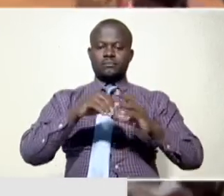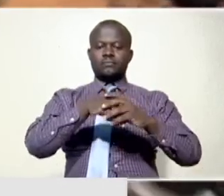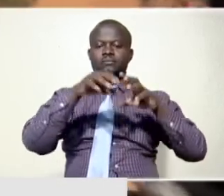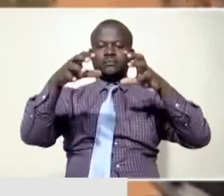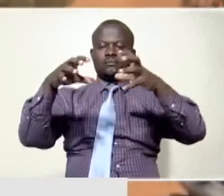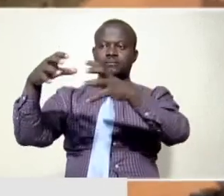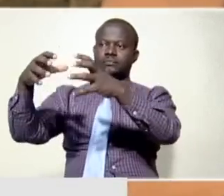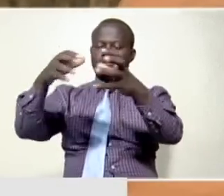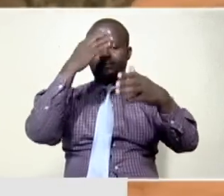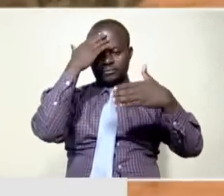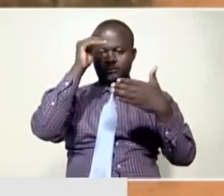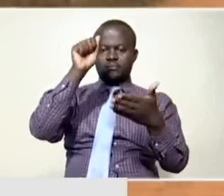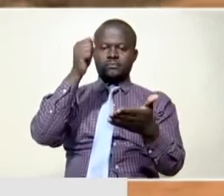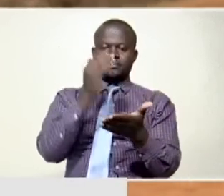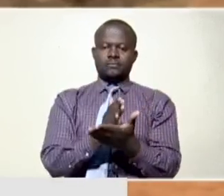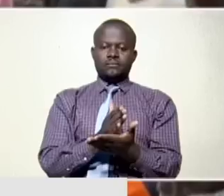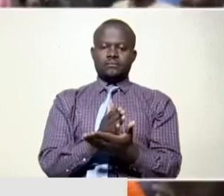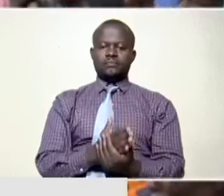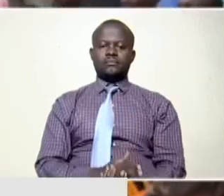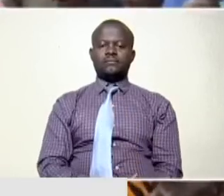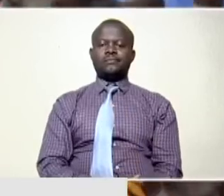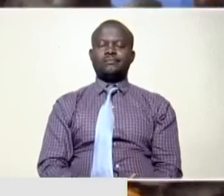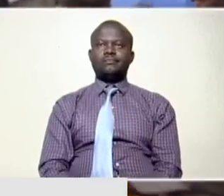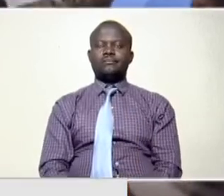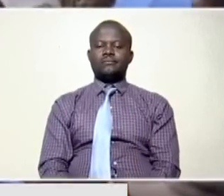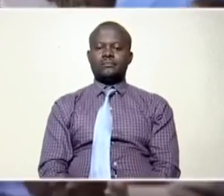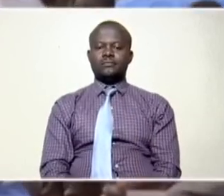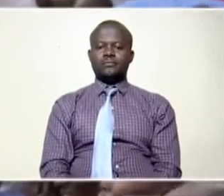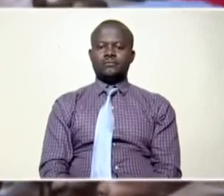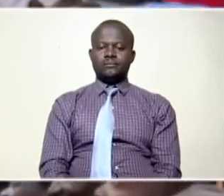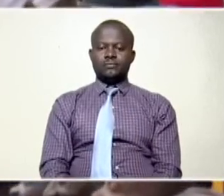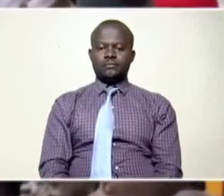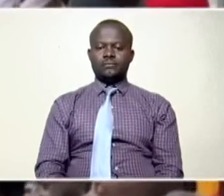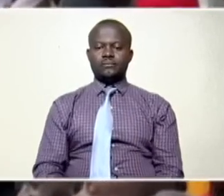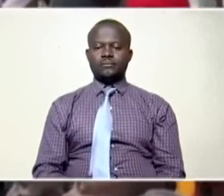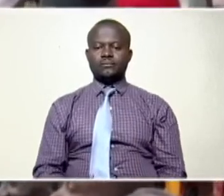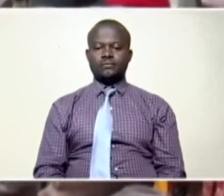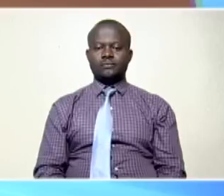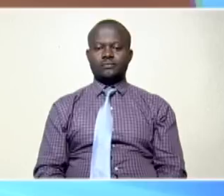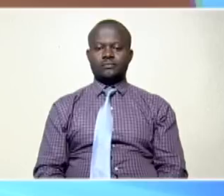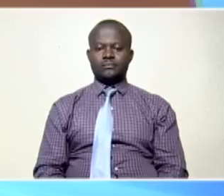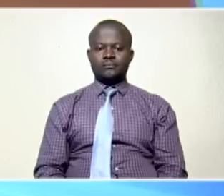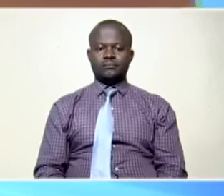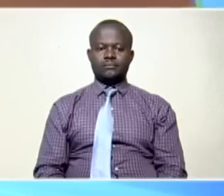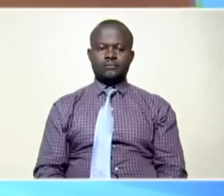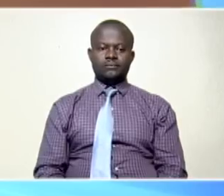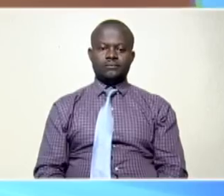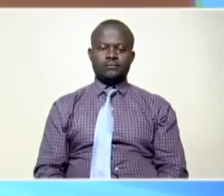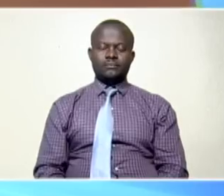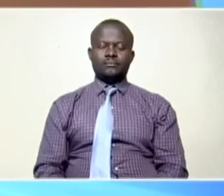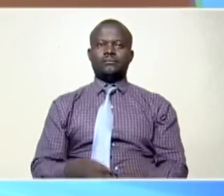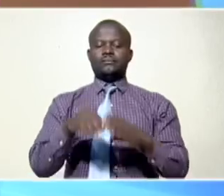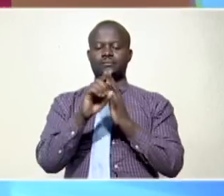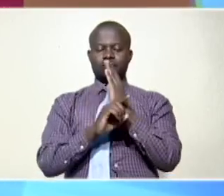z'abaturage kugira ngo bicike. Shane Ndayizeye, Nyabitekeri, mu karere ka Nyamasheke. Mu karere